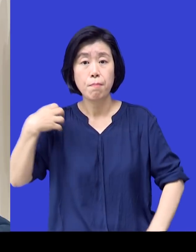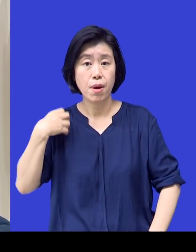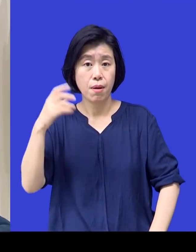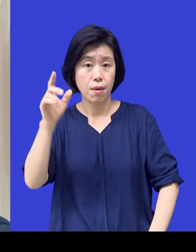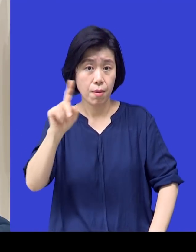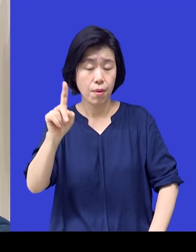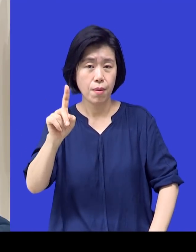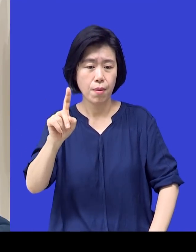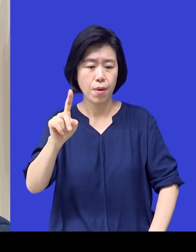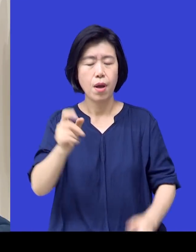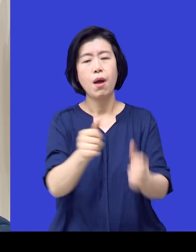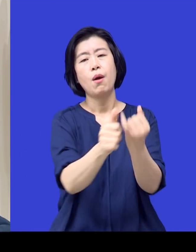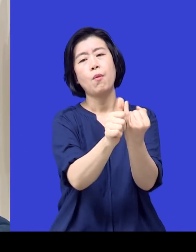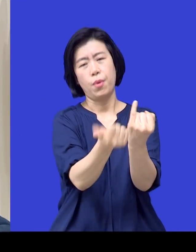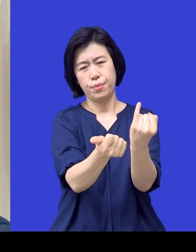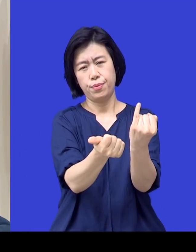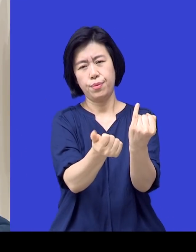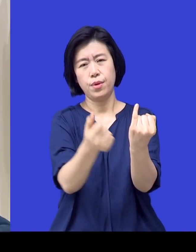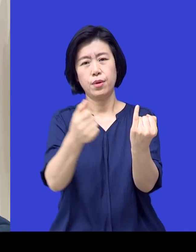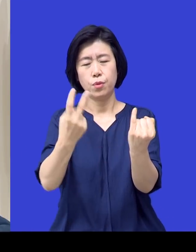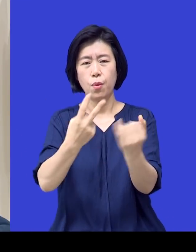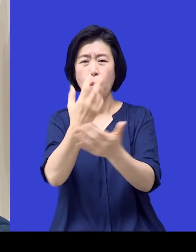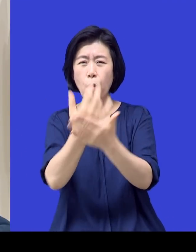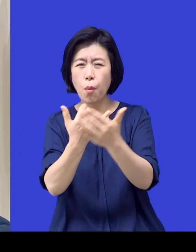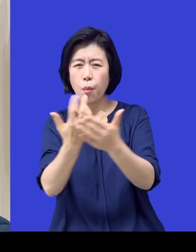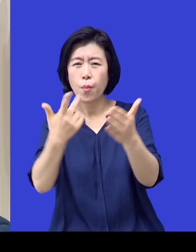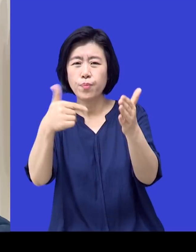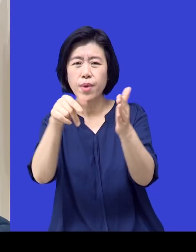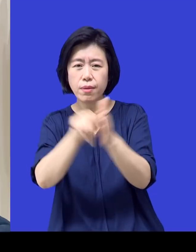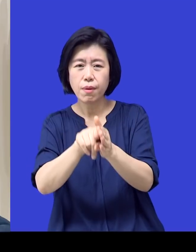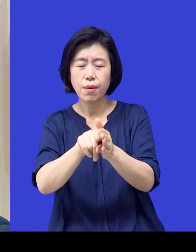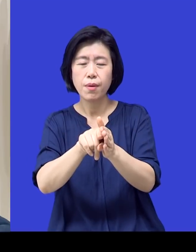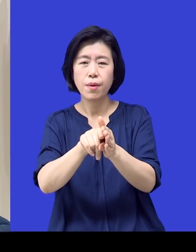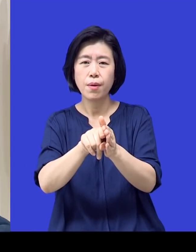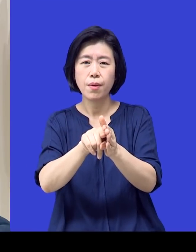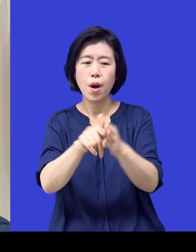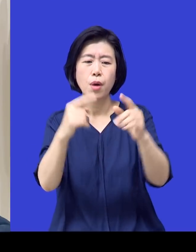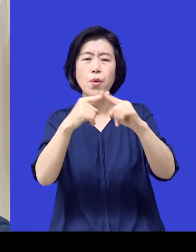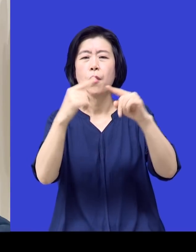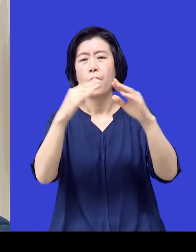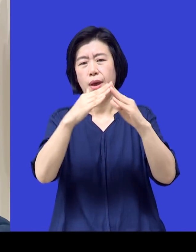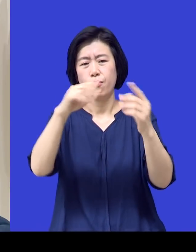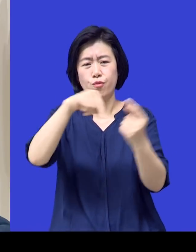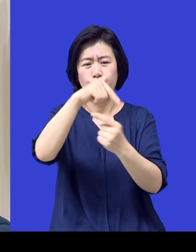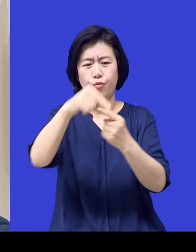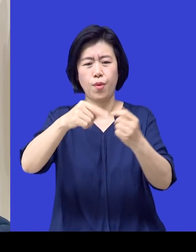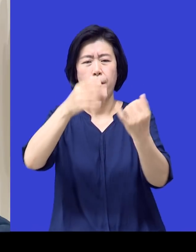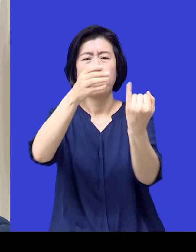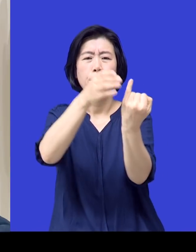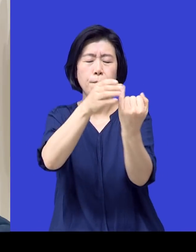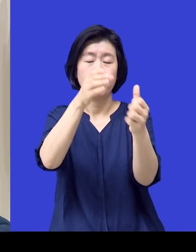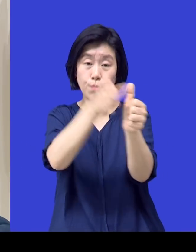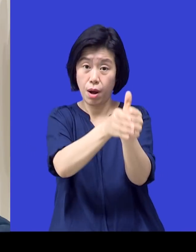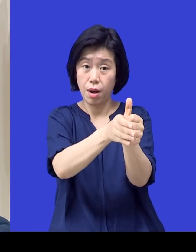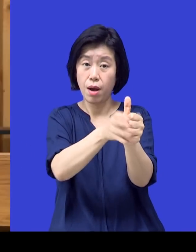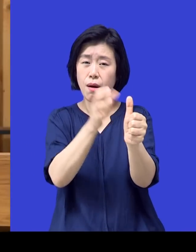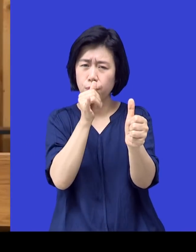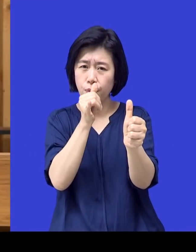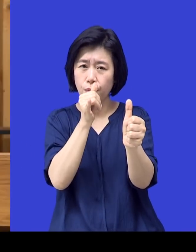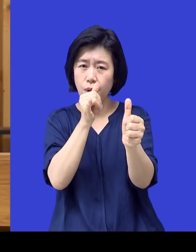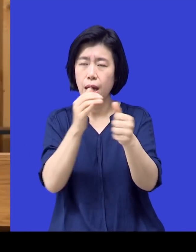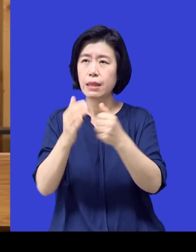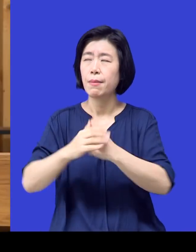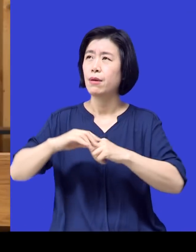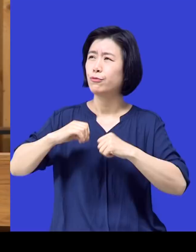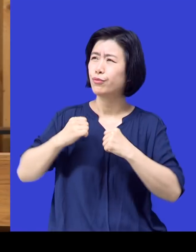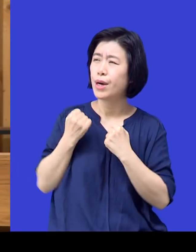되어가지고 본인이 아이들을 수명을 후원하는데 본인은 경제적으로 이 애들을 도울 수가 없는